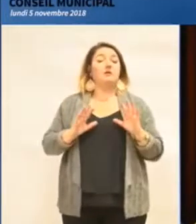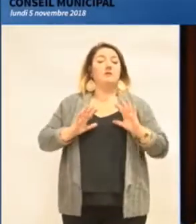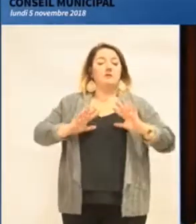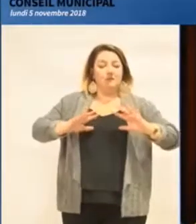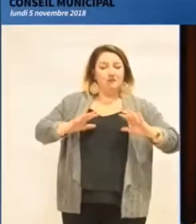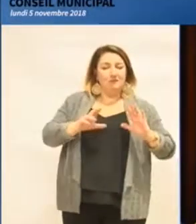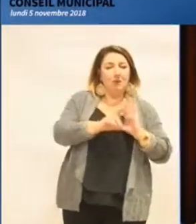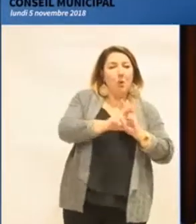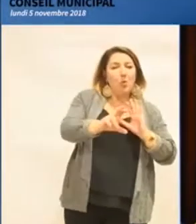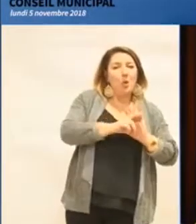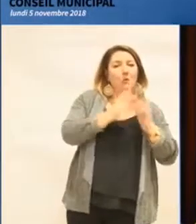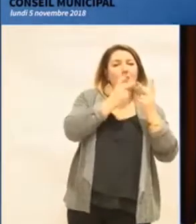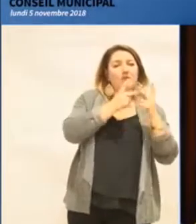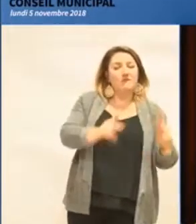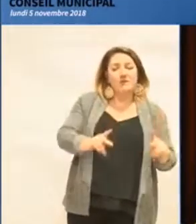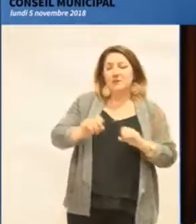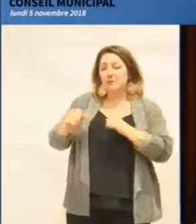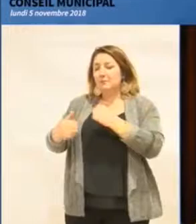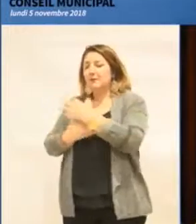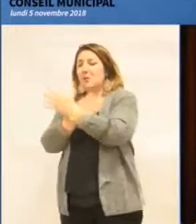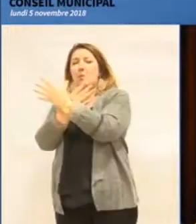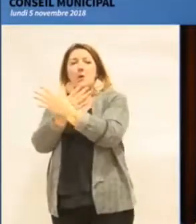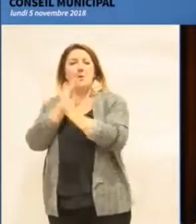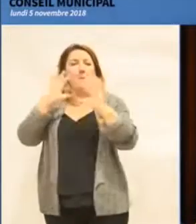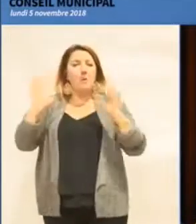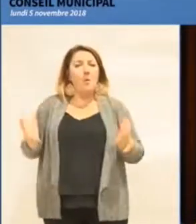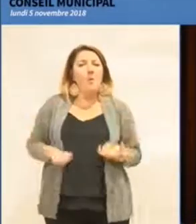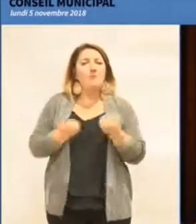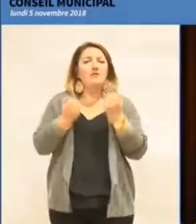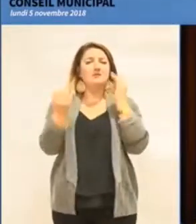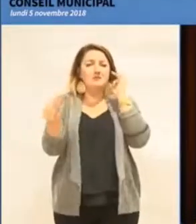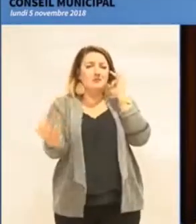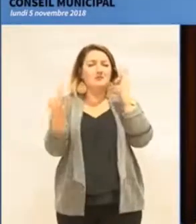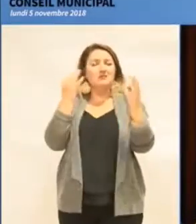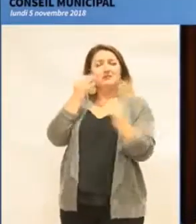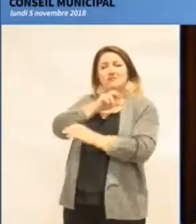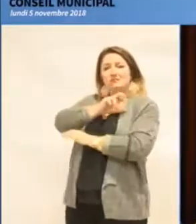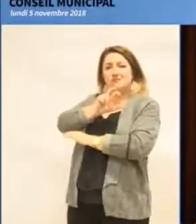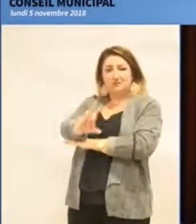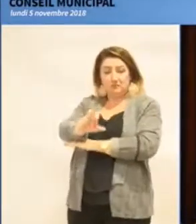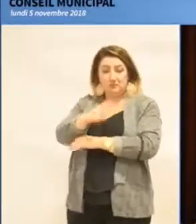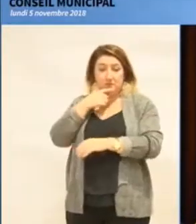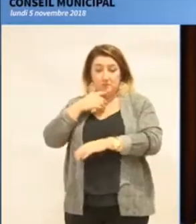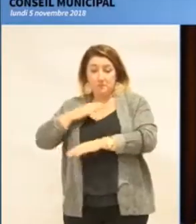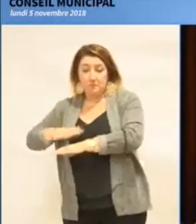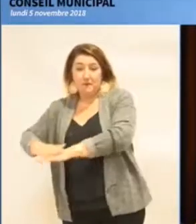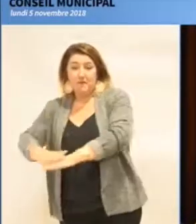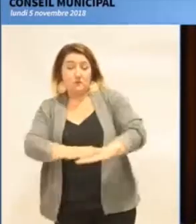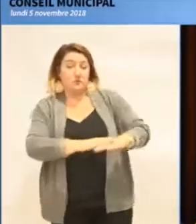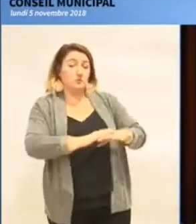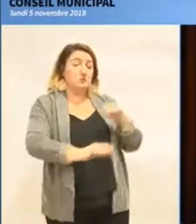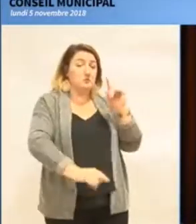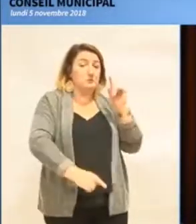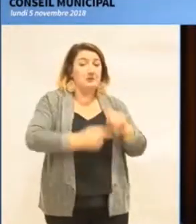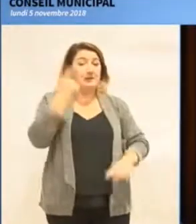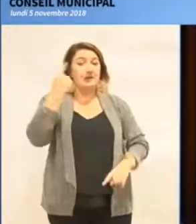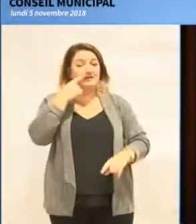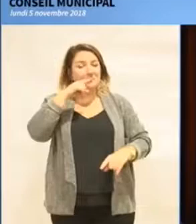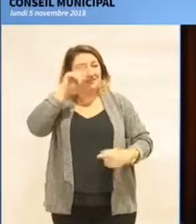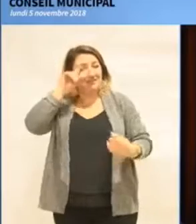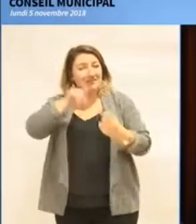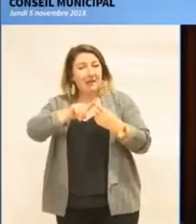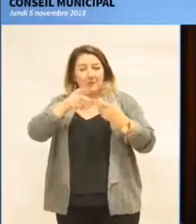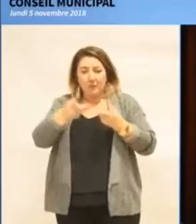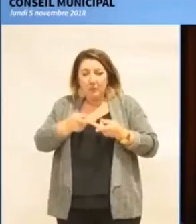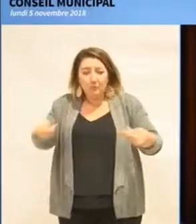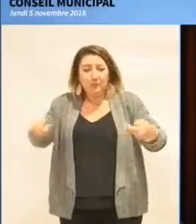et la volonté que vous avez de réfléchir, quand on parle de prévention spécialisée, à partir des publics et non plus seulement et uniquement